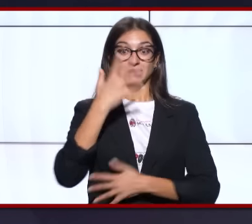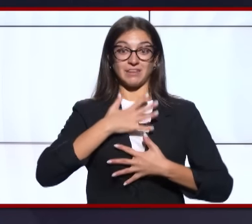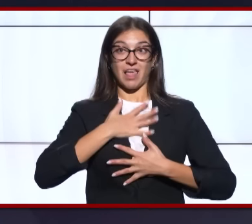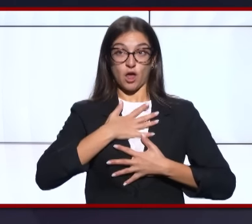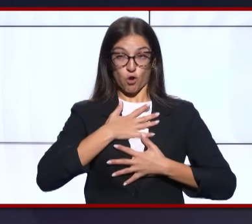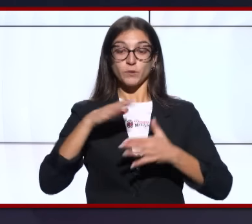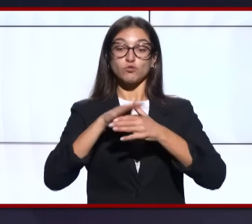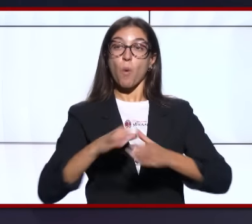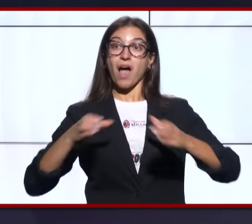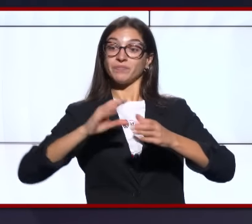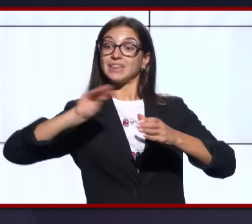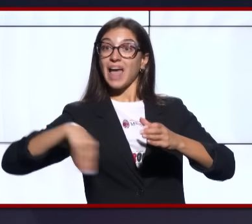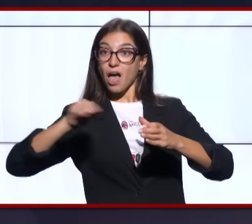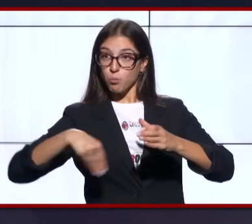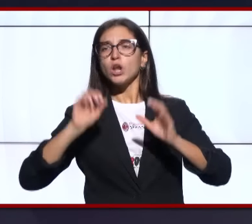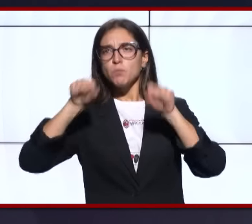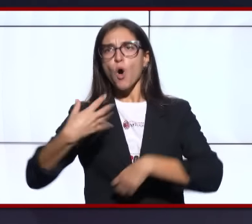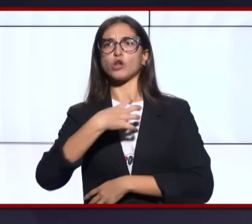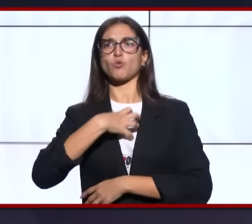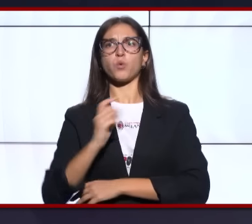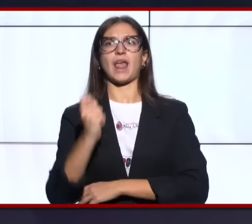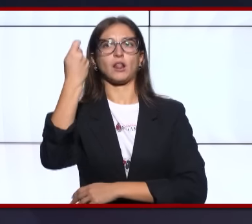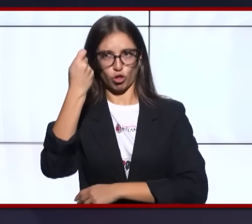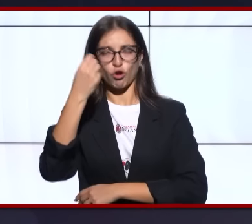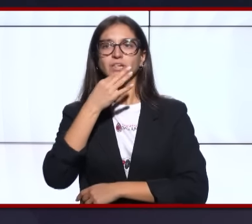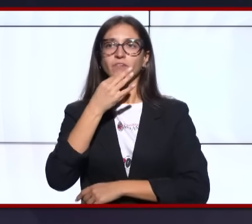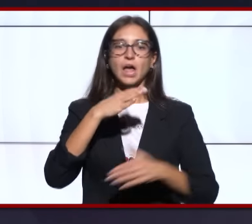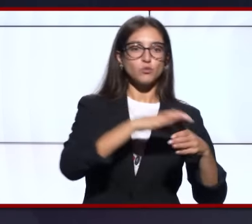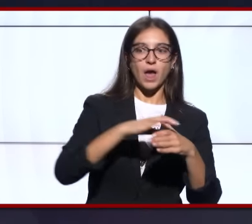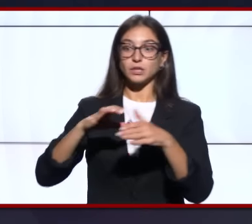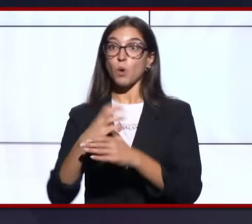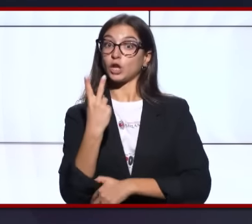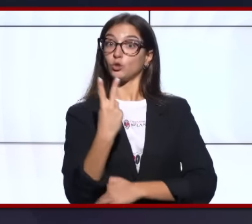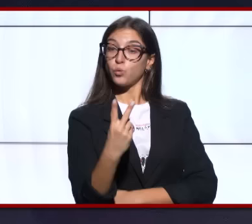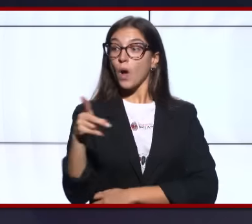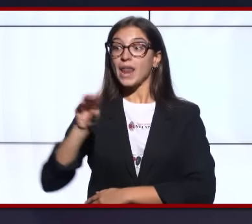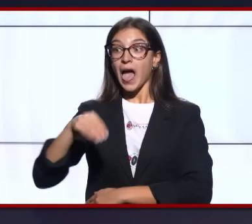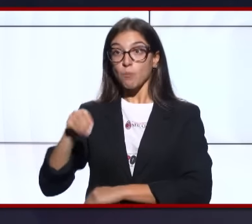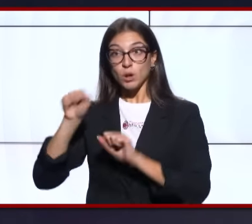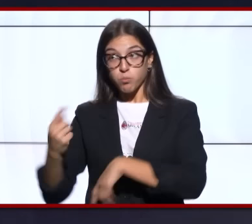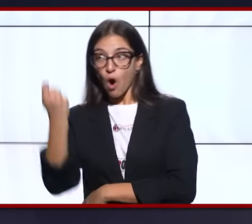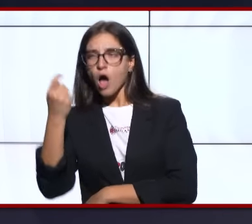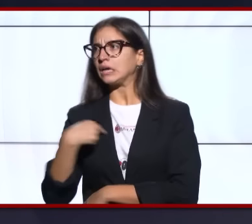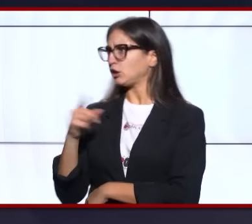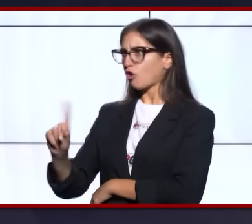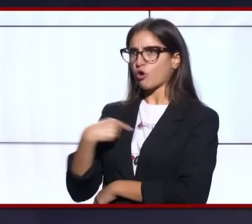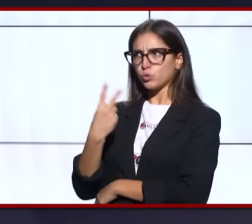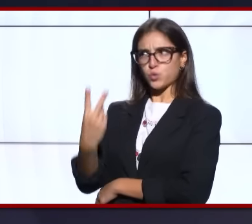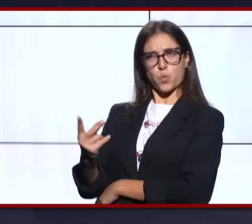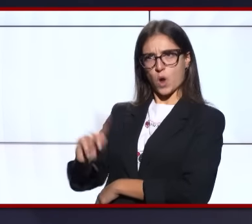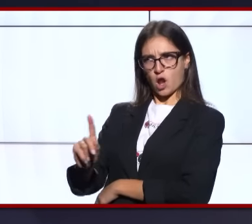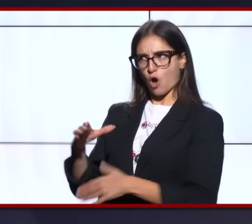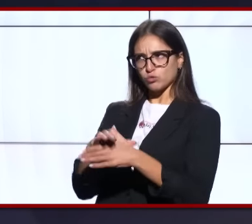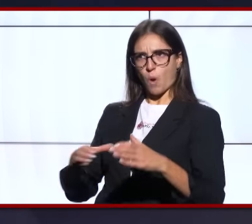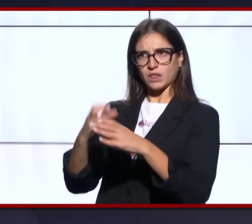delle squadre che può vincere lo scudetto una delle due squadre No io ne ho detto le due una delle squadre Una No io ho detto una delle